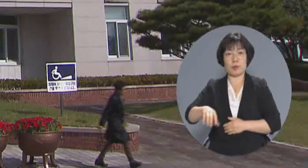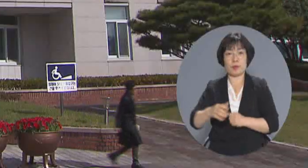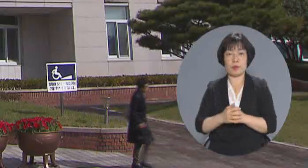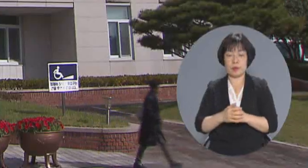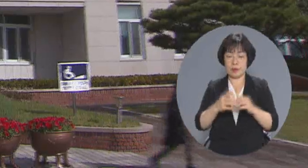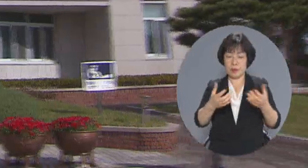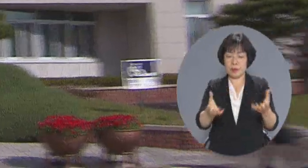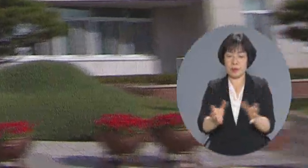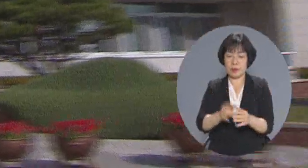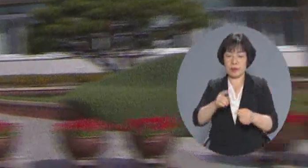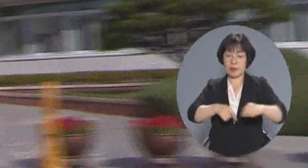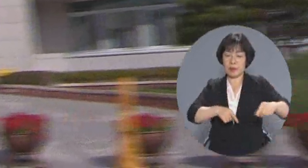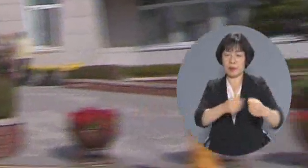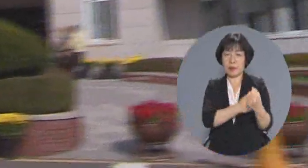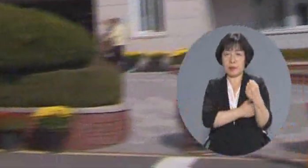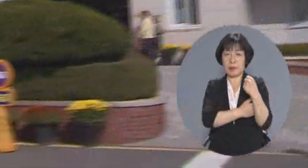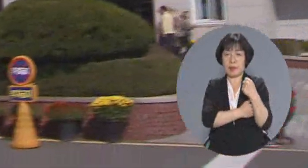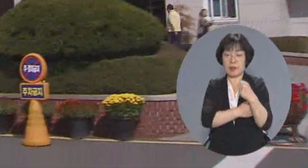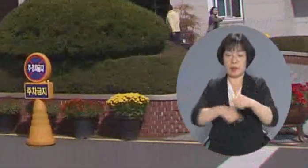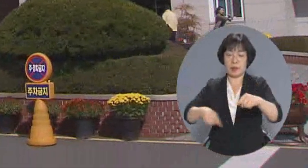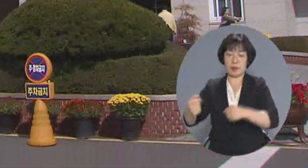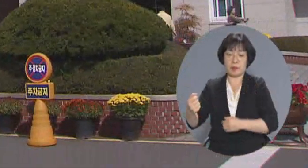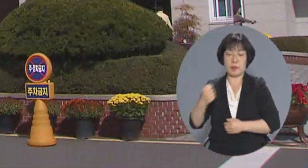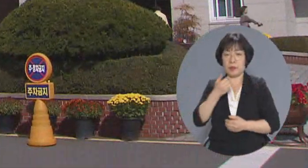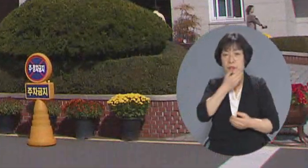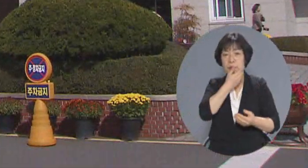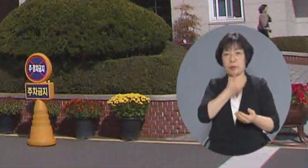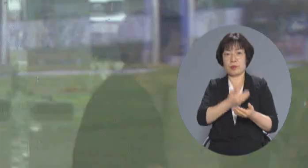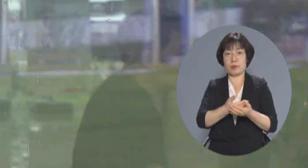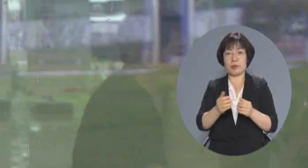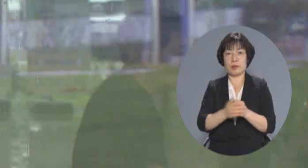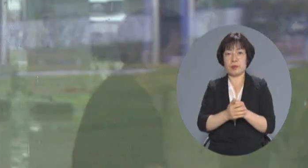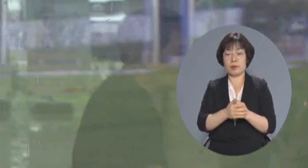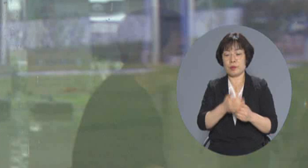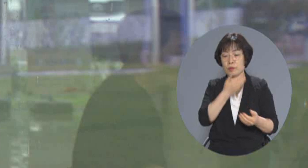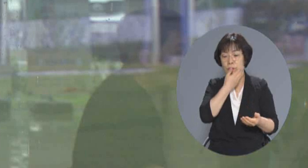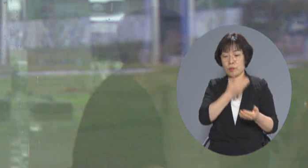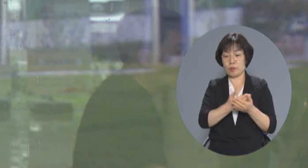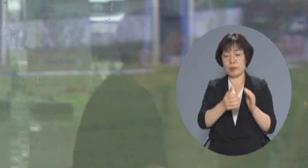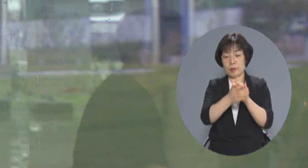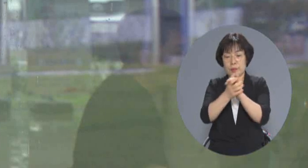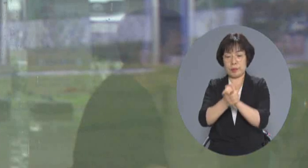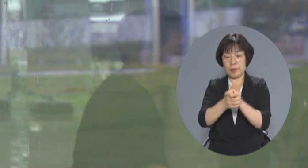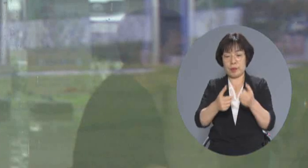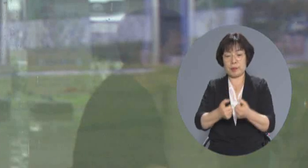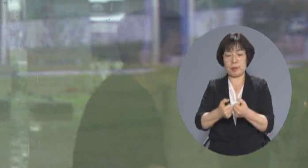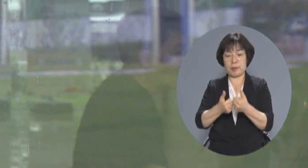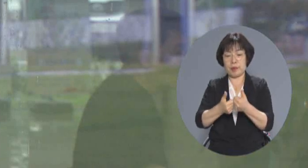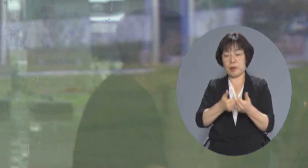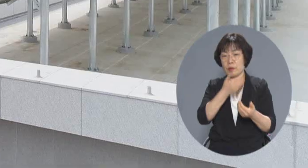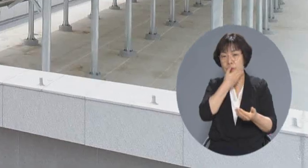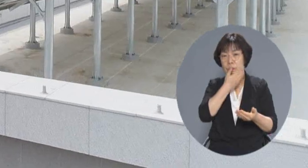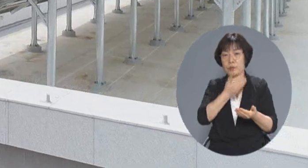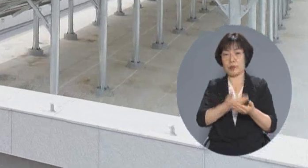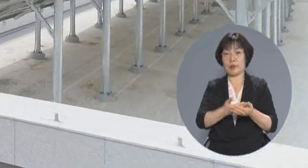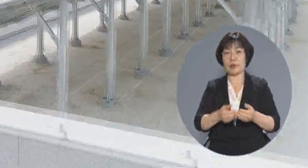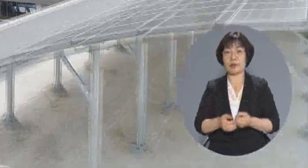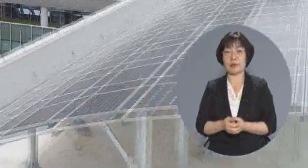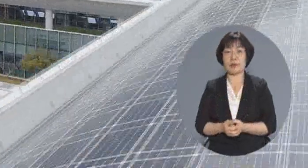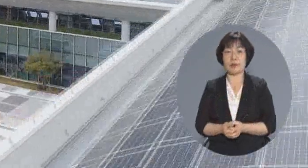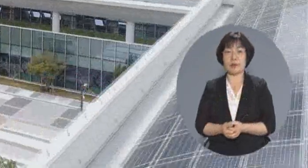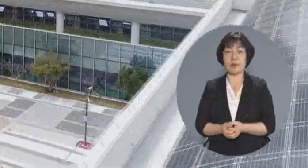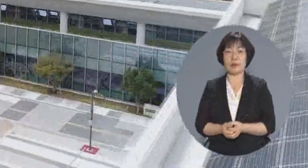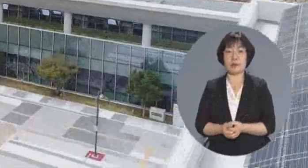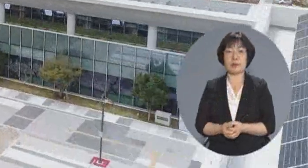각 지역의 정치력과 행정 역량도 중요하지만 그 어느 때보다 협력과 협치가 강조되고 있습니다.